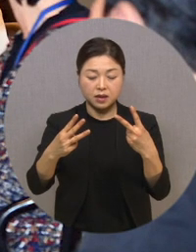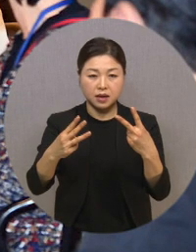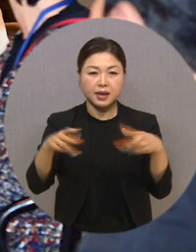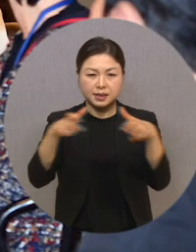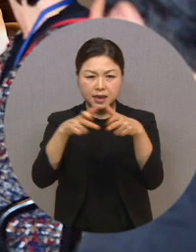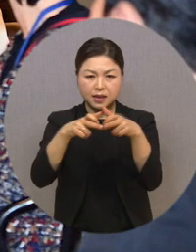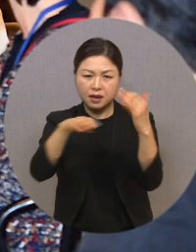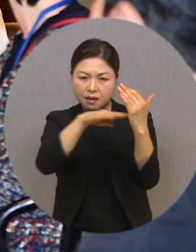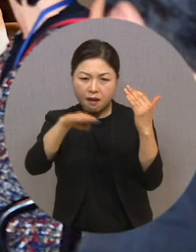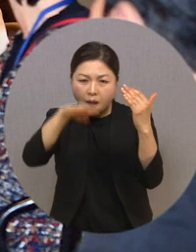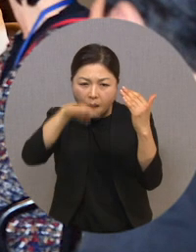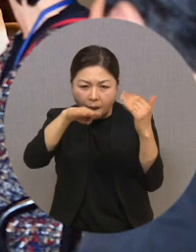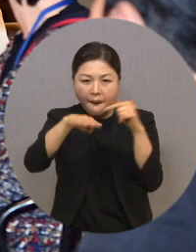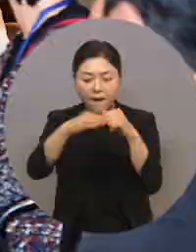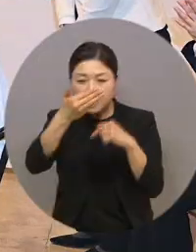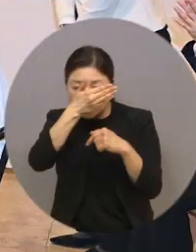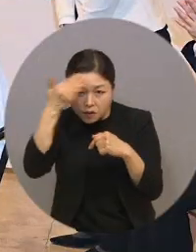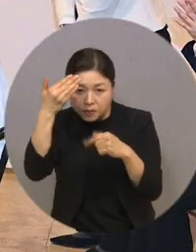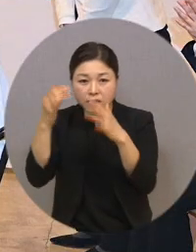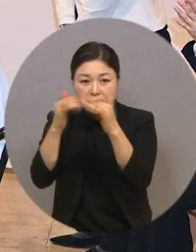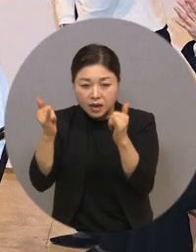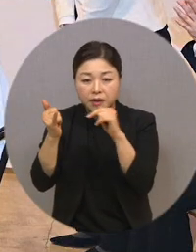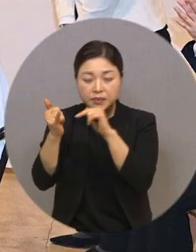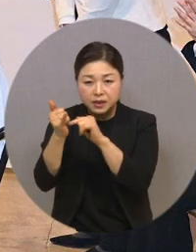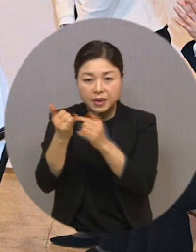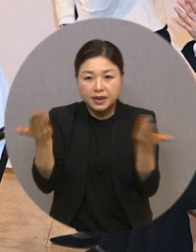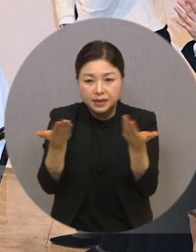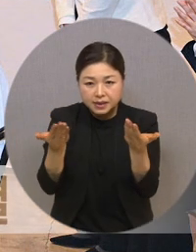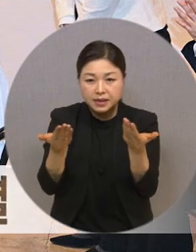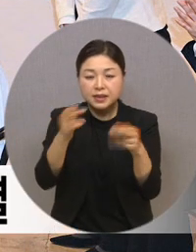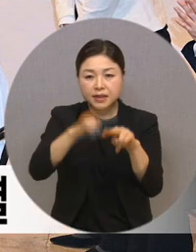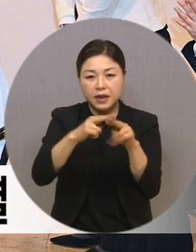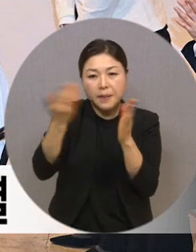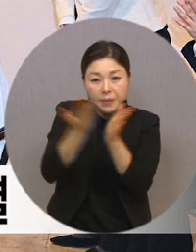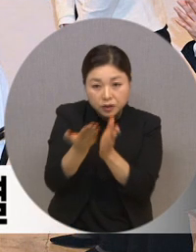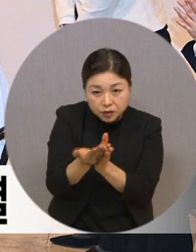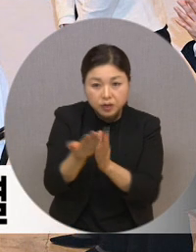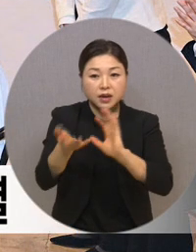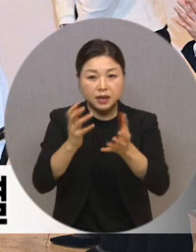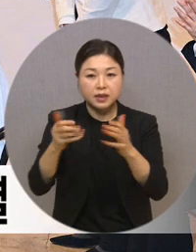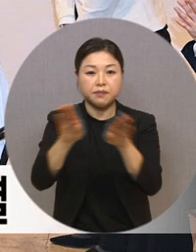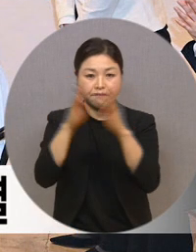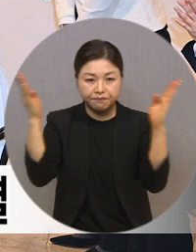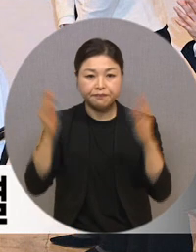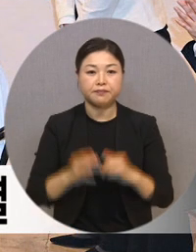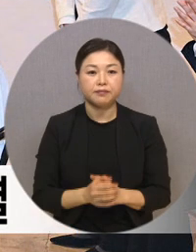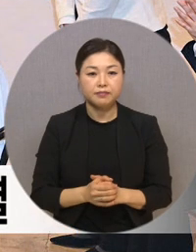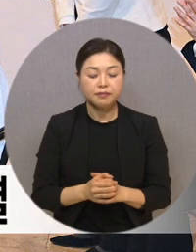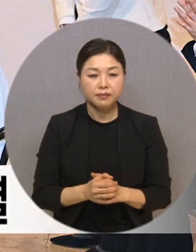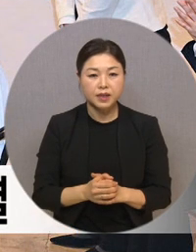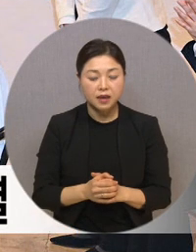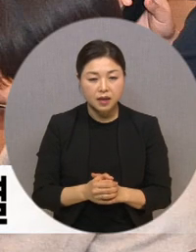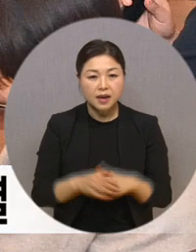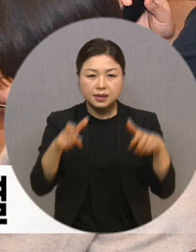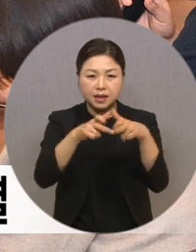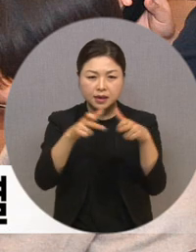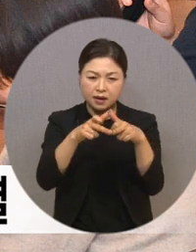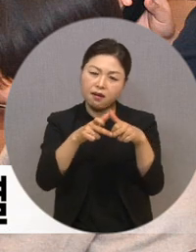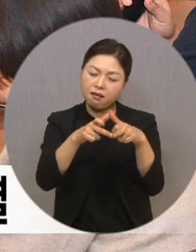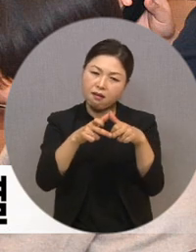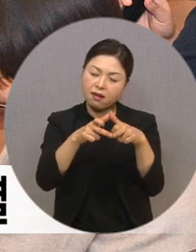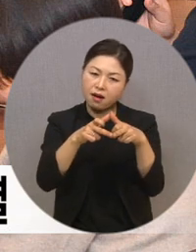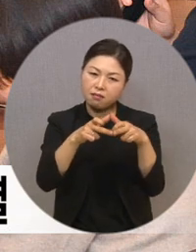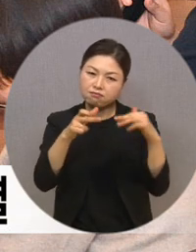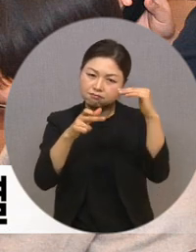청년의 맞춤형 일자리 마련을 위한 간담회가 열렸습니다 이날 간담회에서는 경계선 지능 청년들이 취업